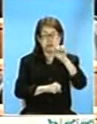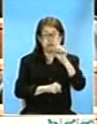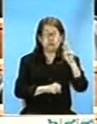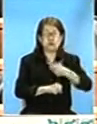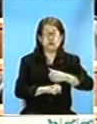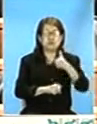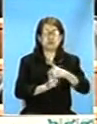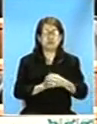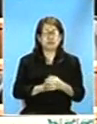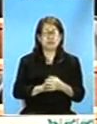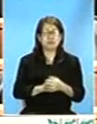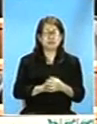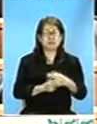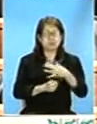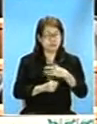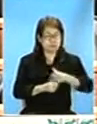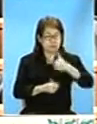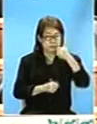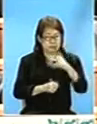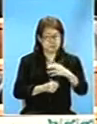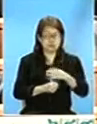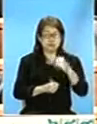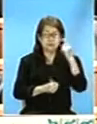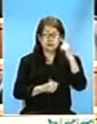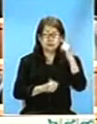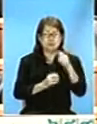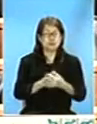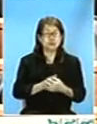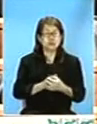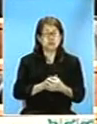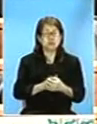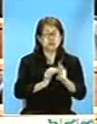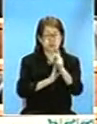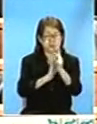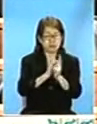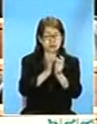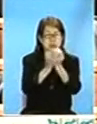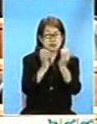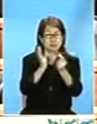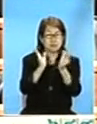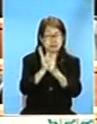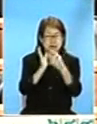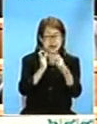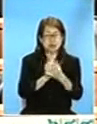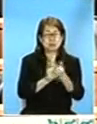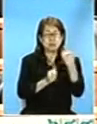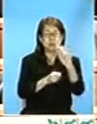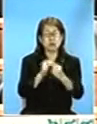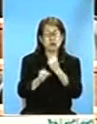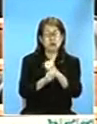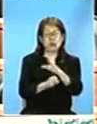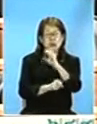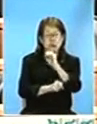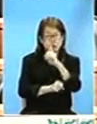ทั้งนี้บทบัญญัติดังกล่าวนะครับในเมื่อปี551นะครับเพิ่งประก